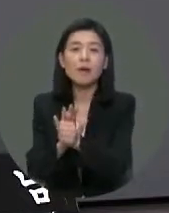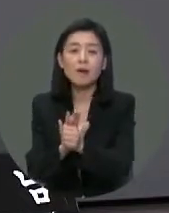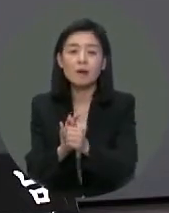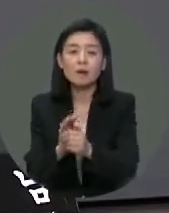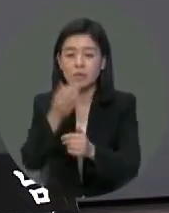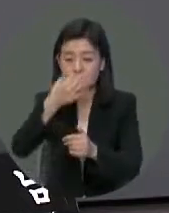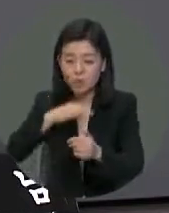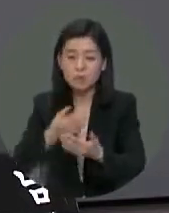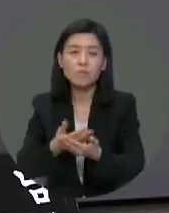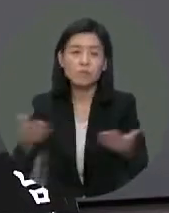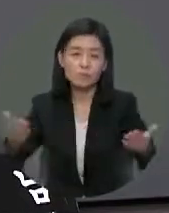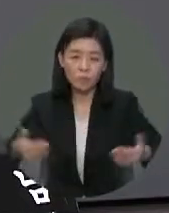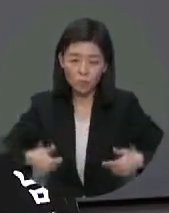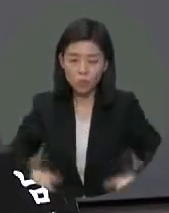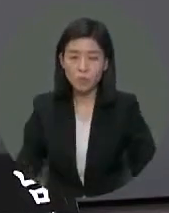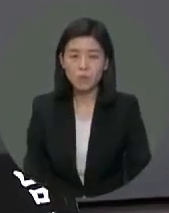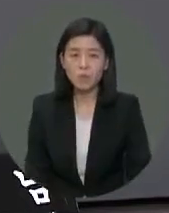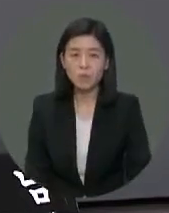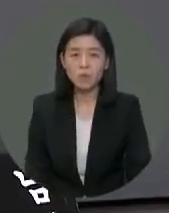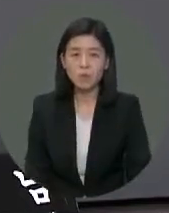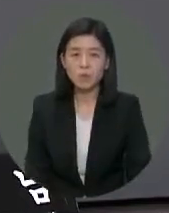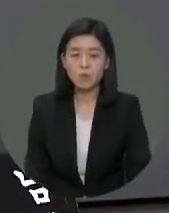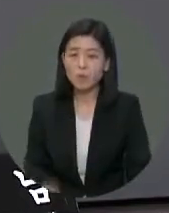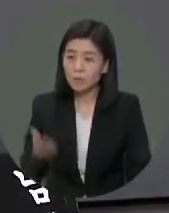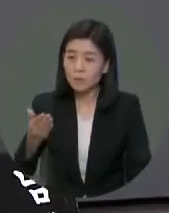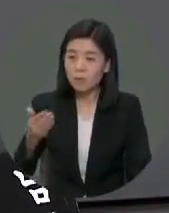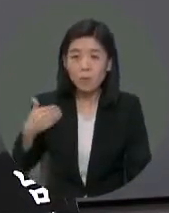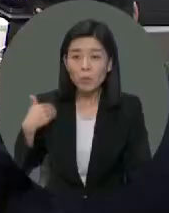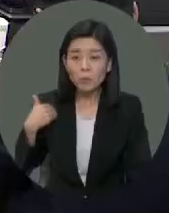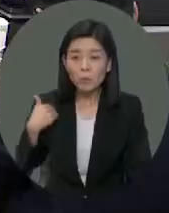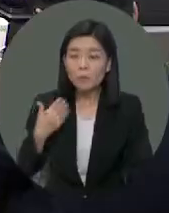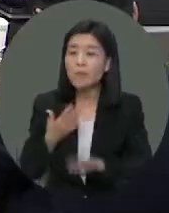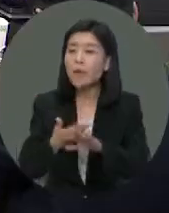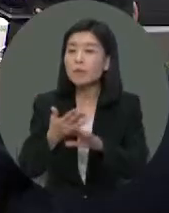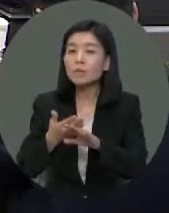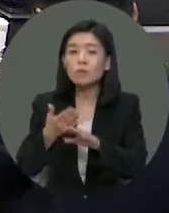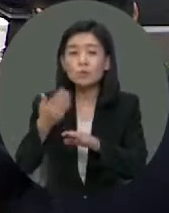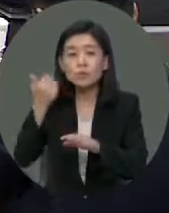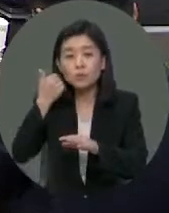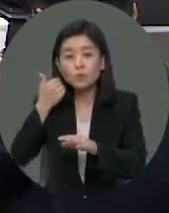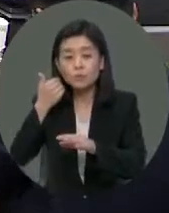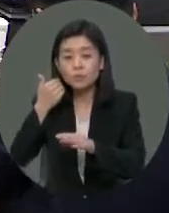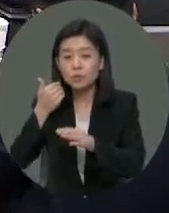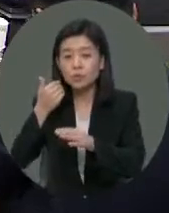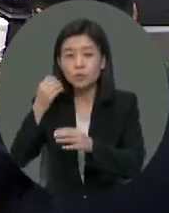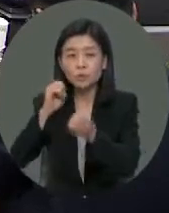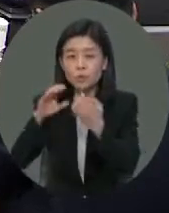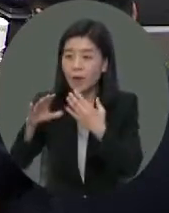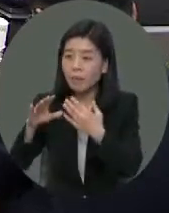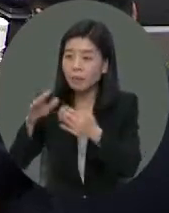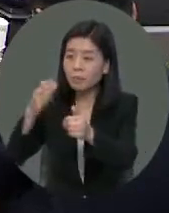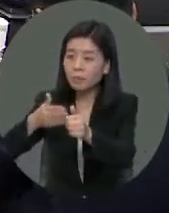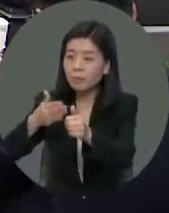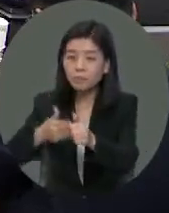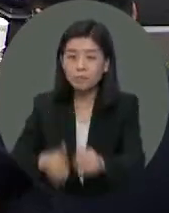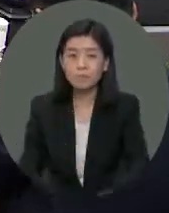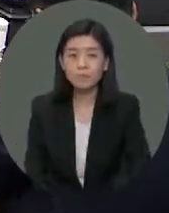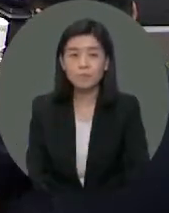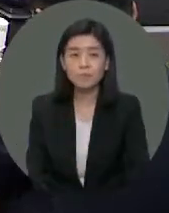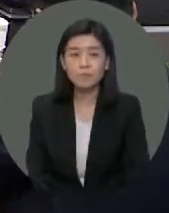회장님이 잘 모르시니까 다른 분이 누가 답변하면 경제 대표께서 한번 해 주실래요 제가 말씀한 내용